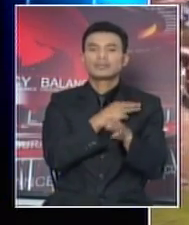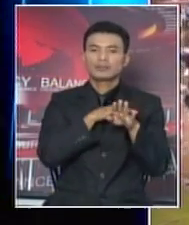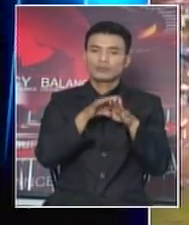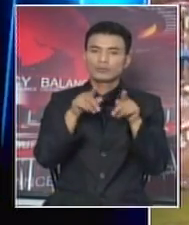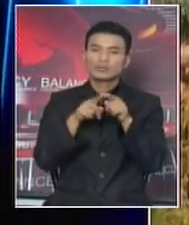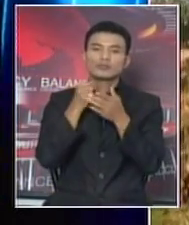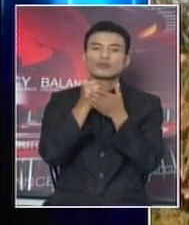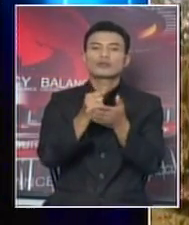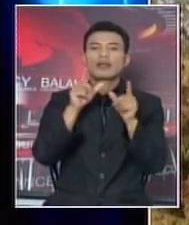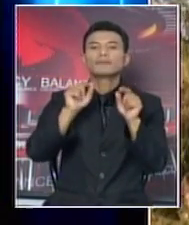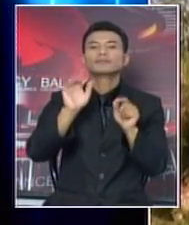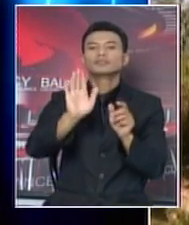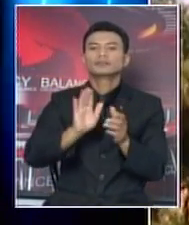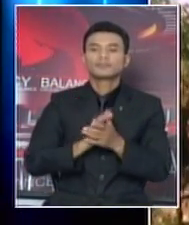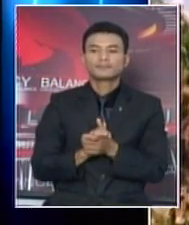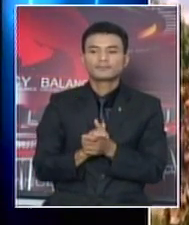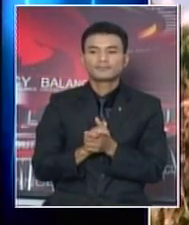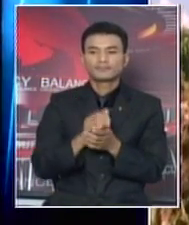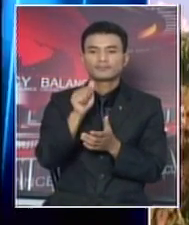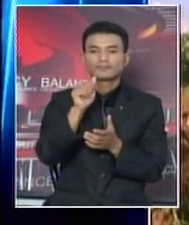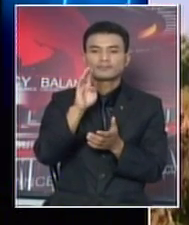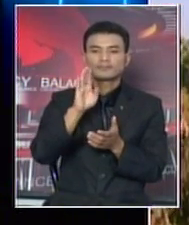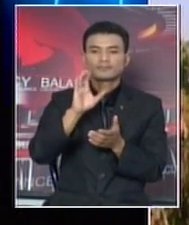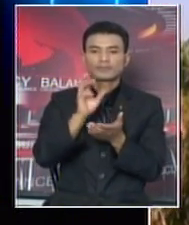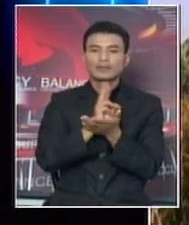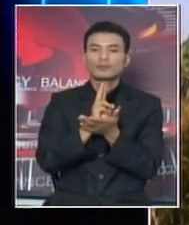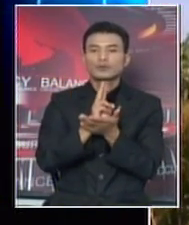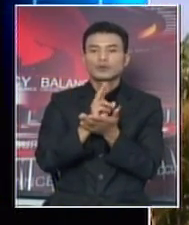पनि उत्तिकै खाँचो छ। एबिसी रिपोर्टर चन्द्र खड्का, दोलखा।